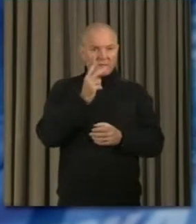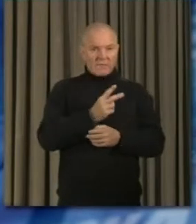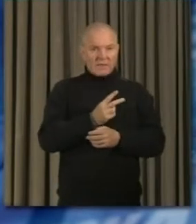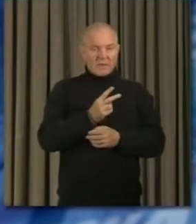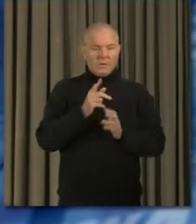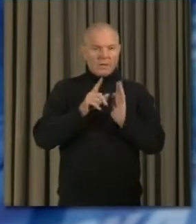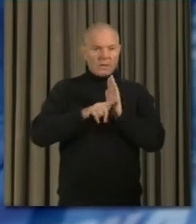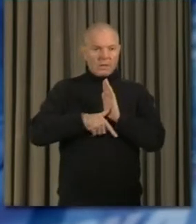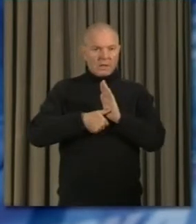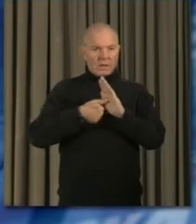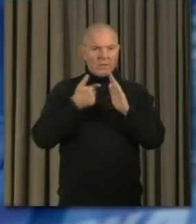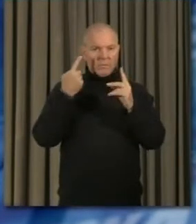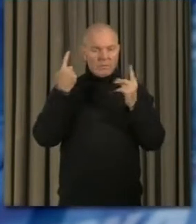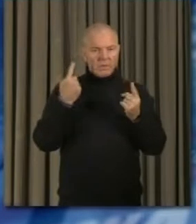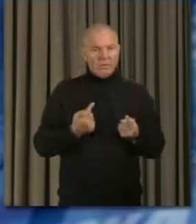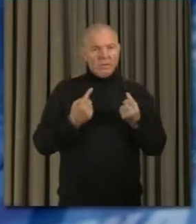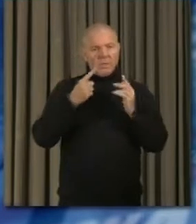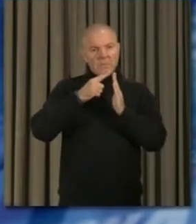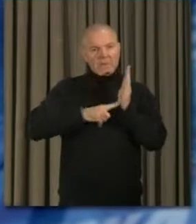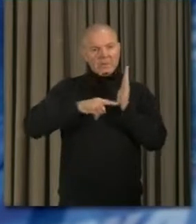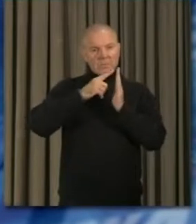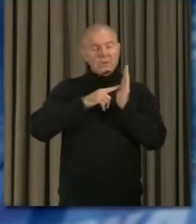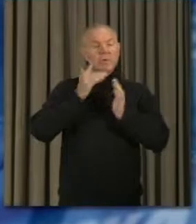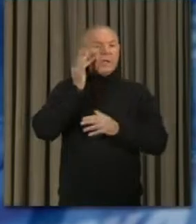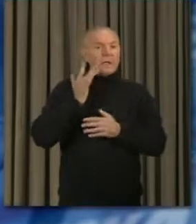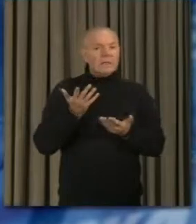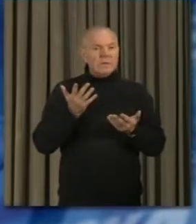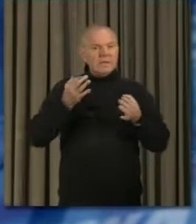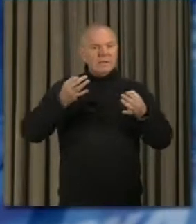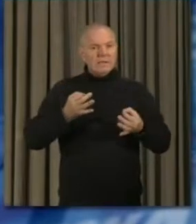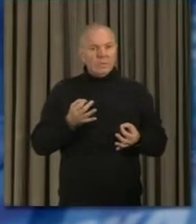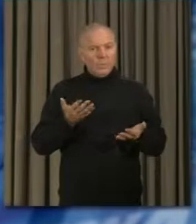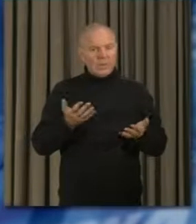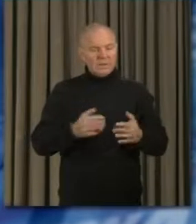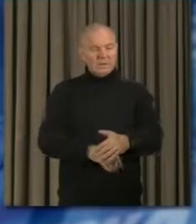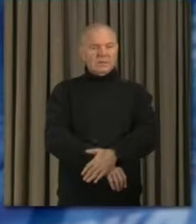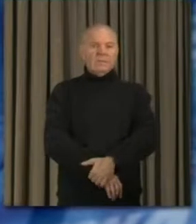verbanesi sono stati per mesi esposti a rischi per la loro sicurezza e incolumità.